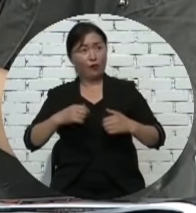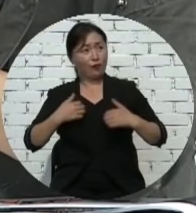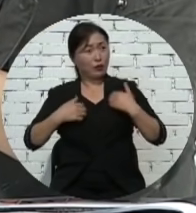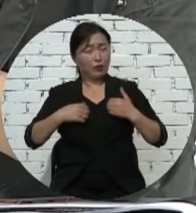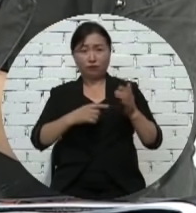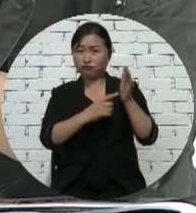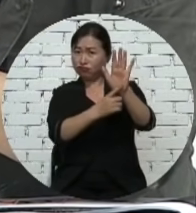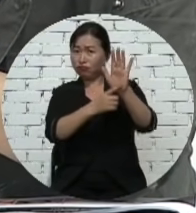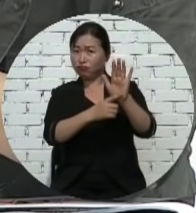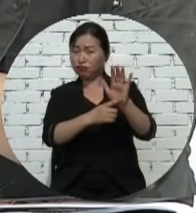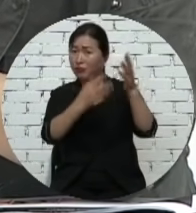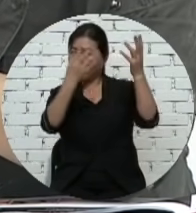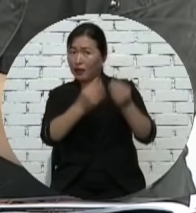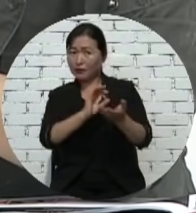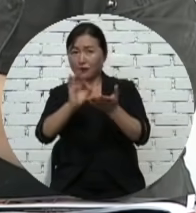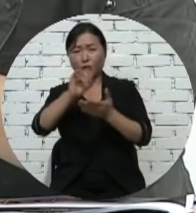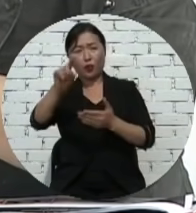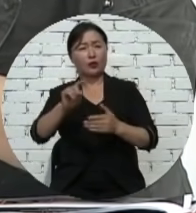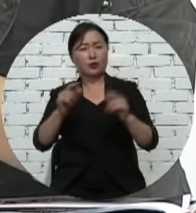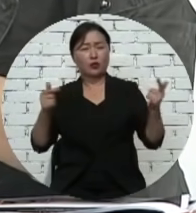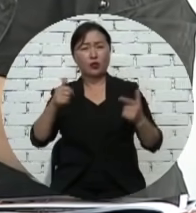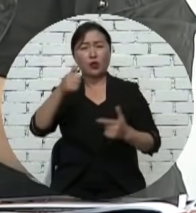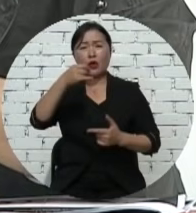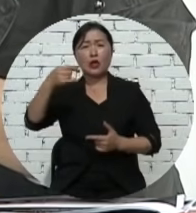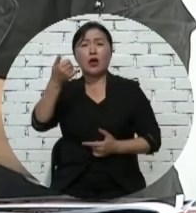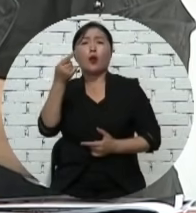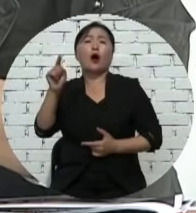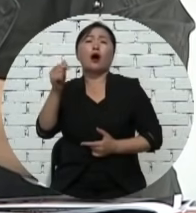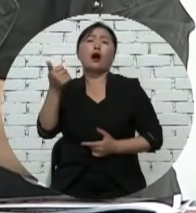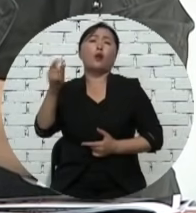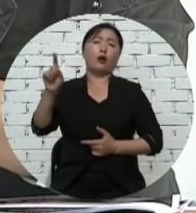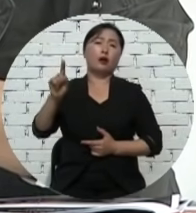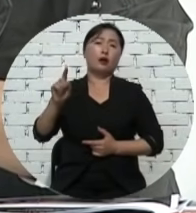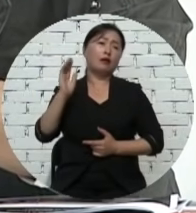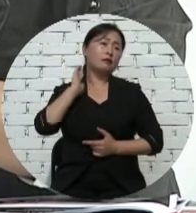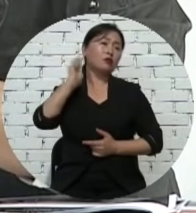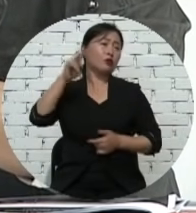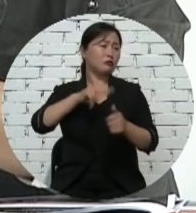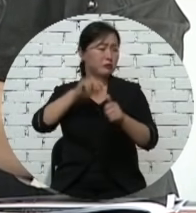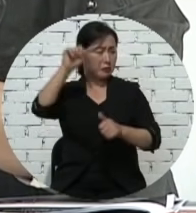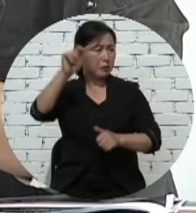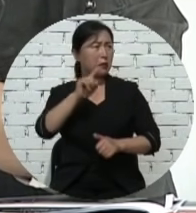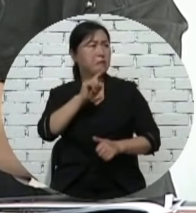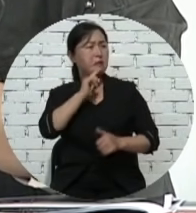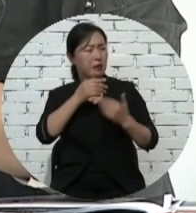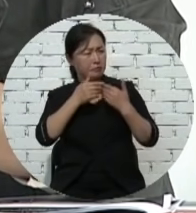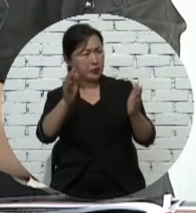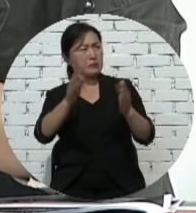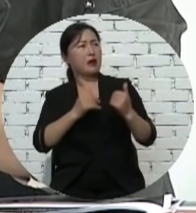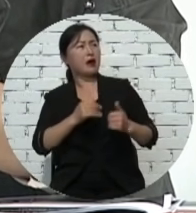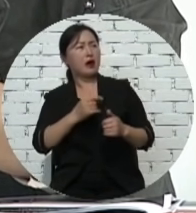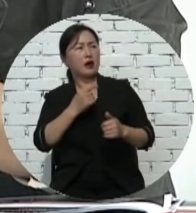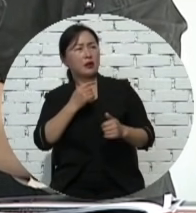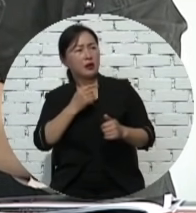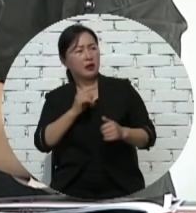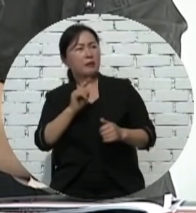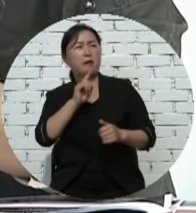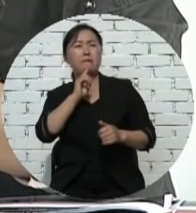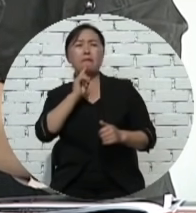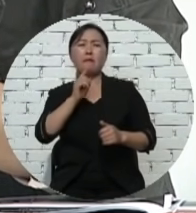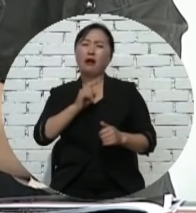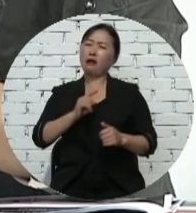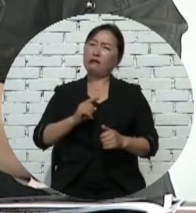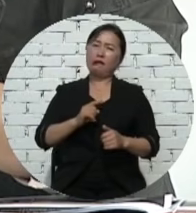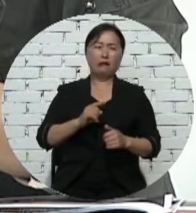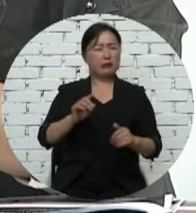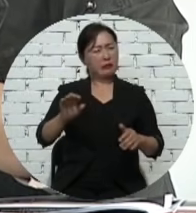없고 정치를 지금 아까도 얘기했지만 대통령 후보라는 사람들이 다 그냥 막말이나 하고 무슨 사이다 발언이나 하고 그냥 이런